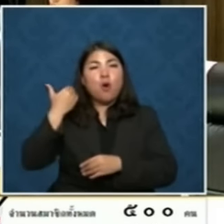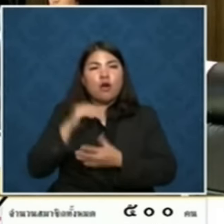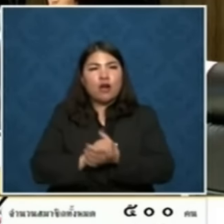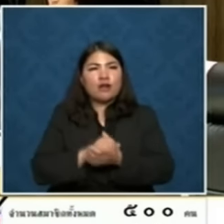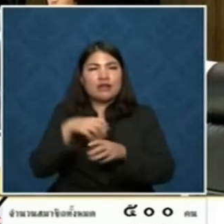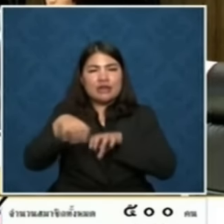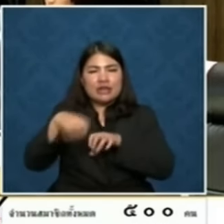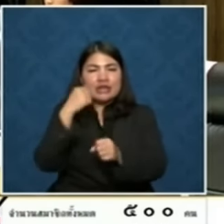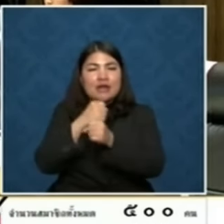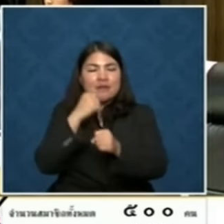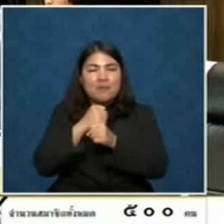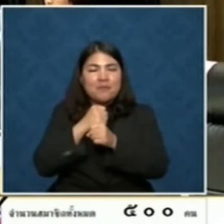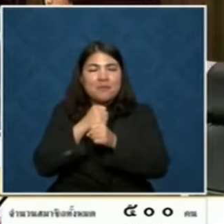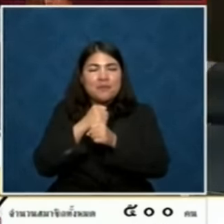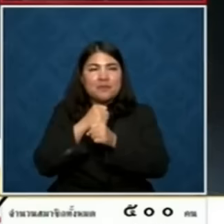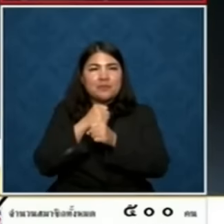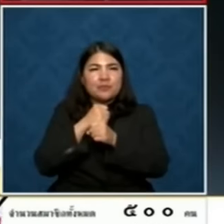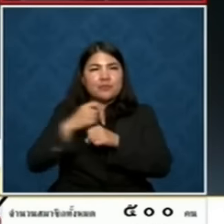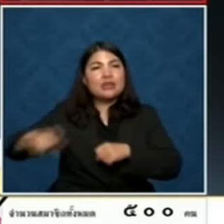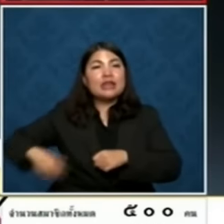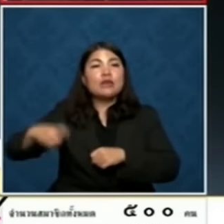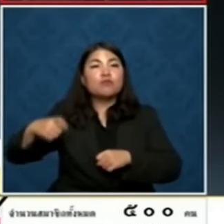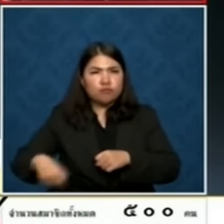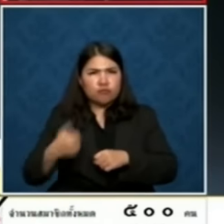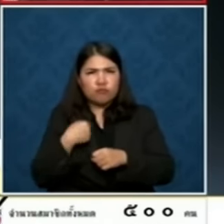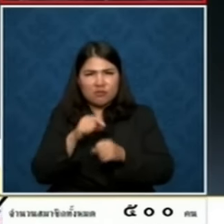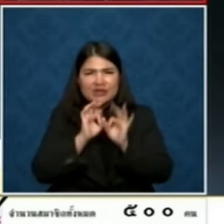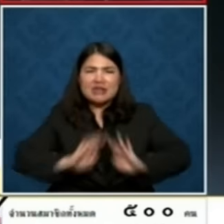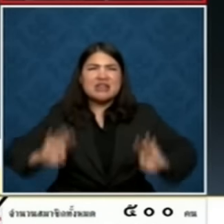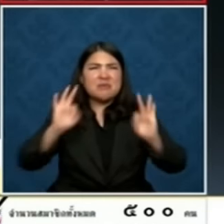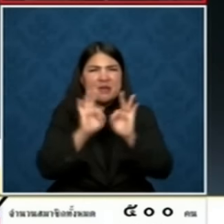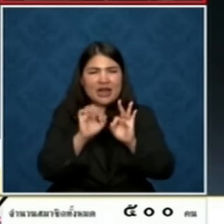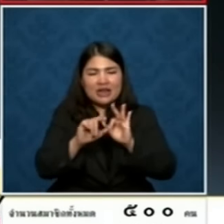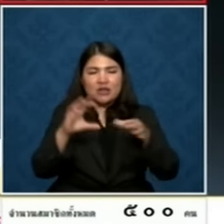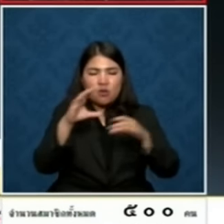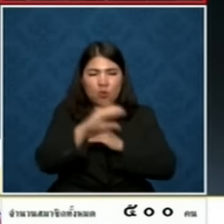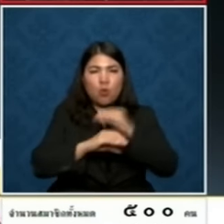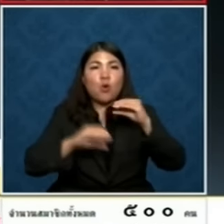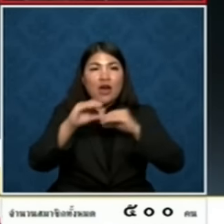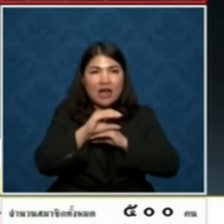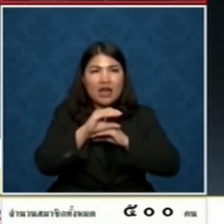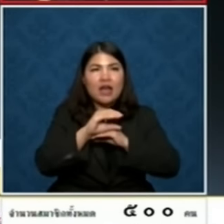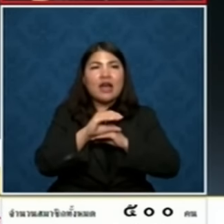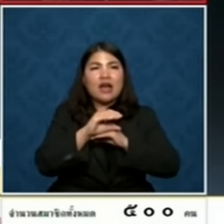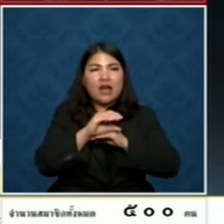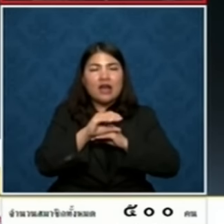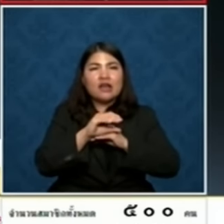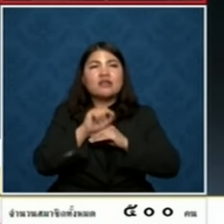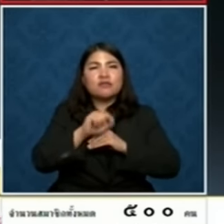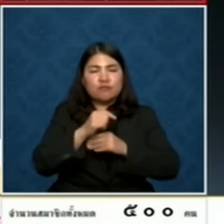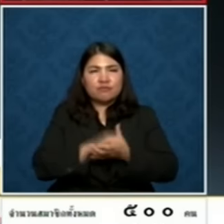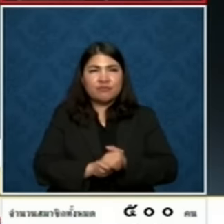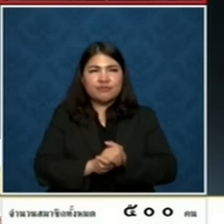ลักษณ์ของไทยการท่องเที่ยวของไทยโอกาสดีๆของไทยก็จะถูกทำลายลงนี่คือวาระแห่งชาติที่ท่านนายกมองข้ามไม่ได้